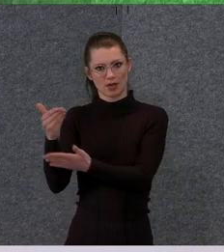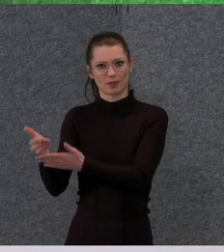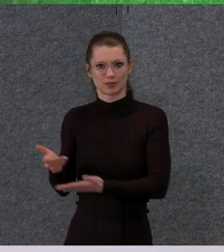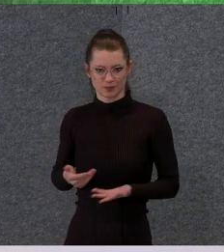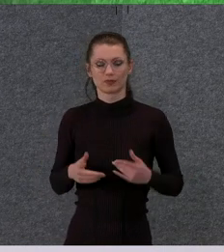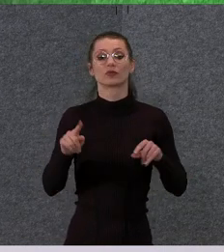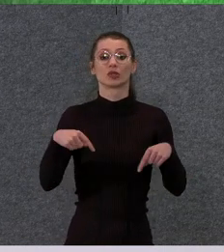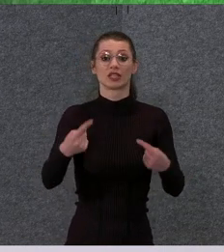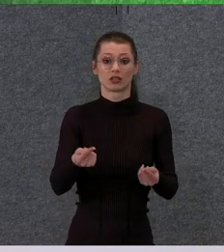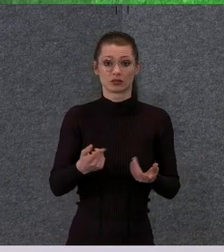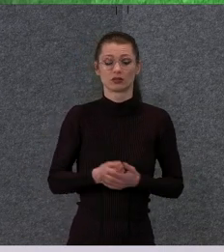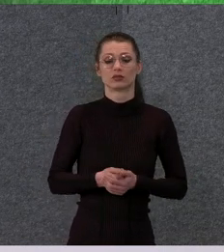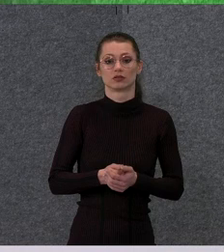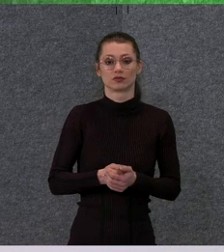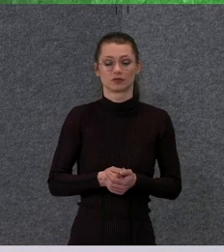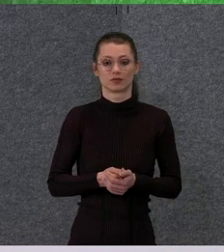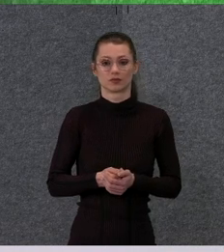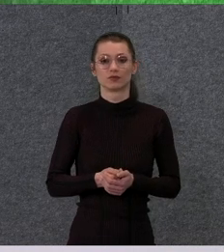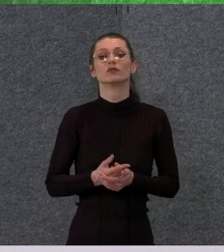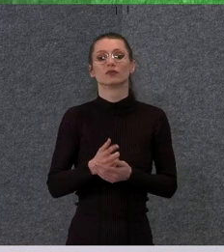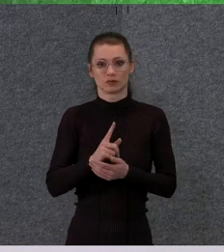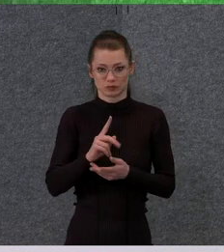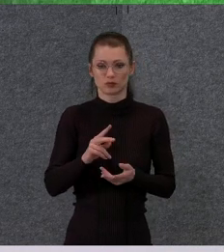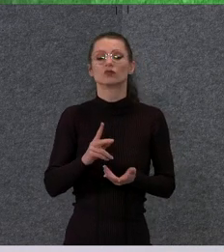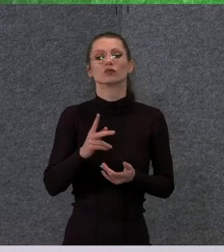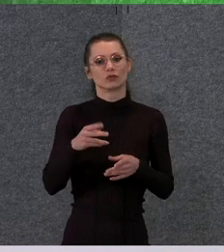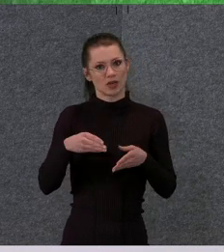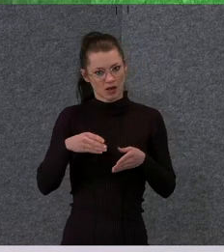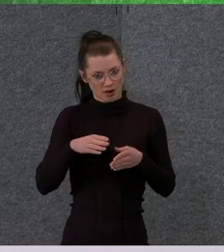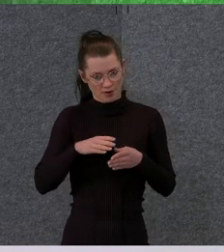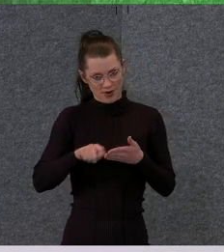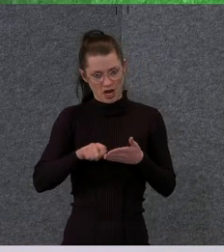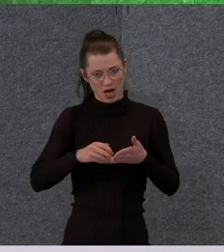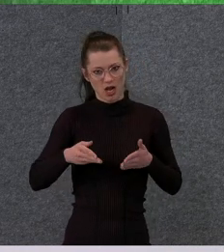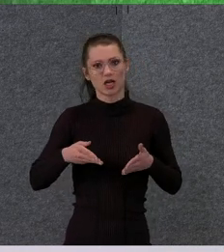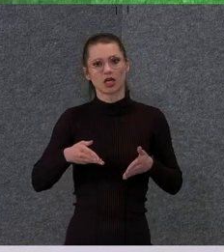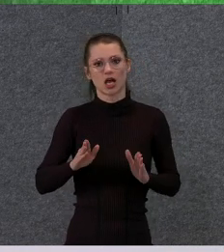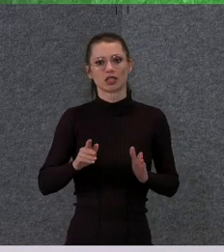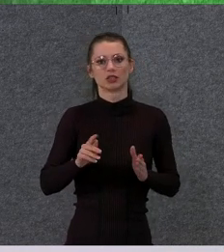Und gleich würden wir auch dazu übergehen, den Wahlgang zu schließen.